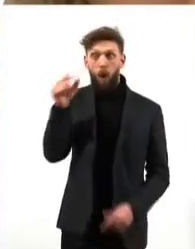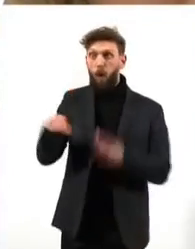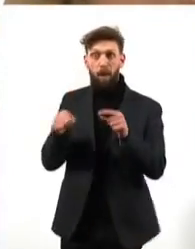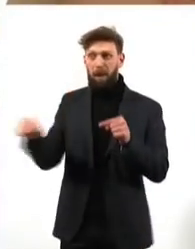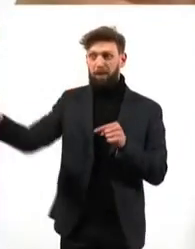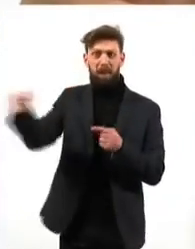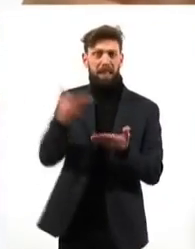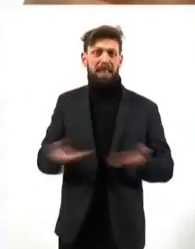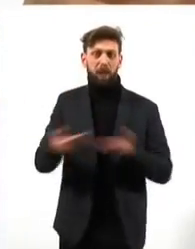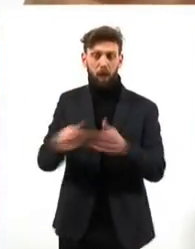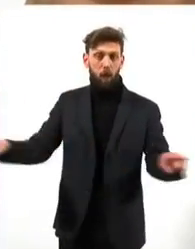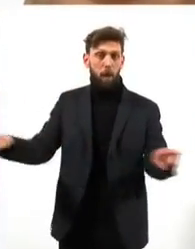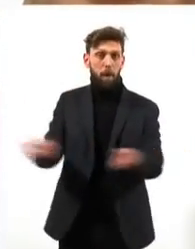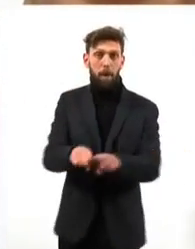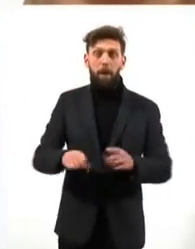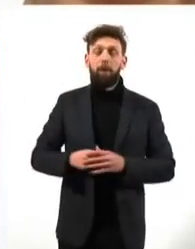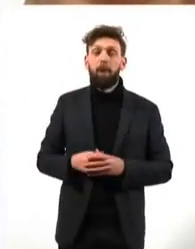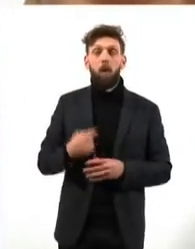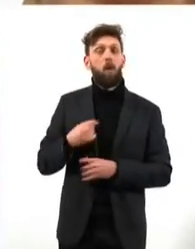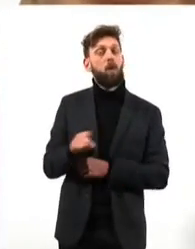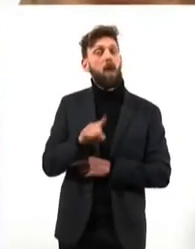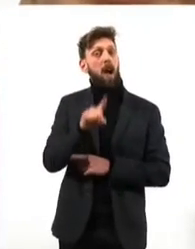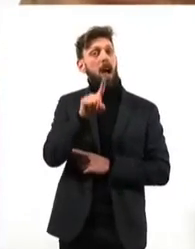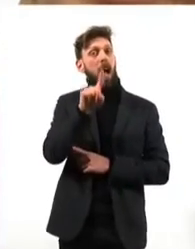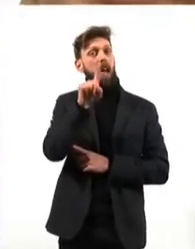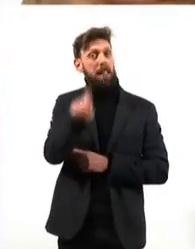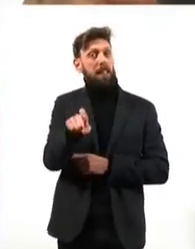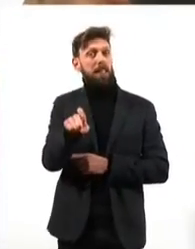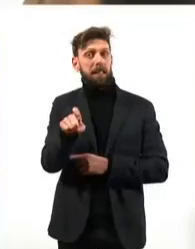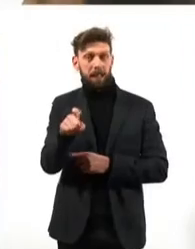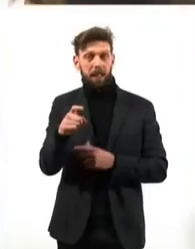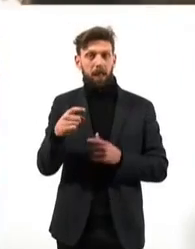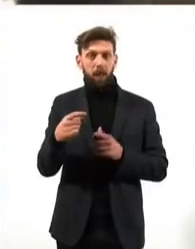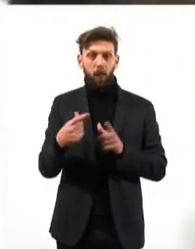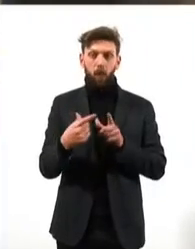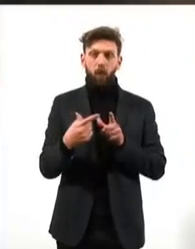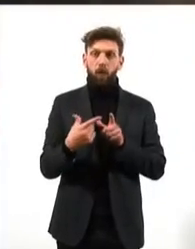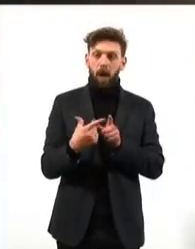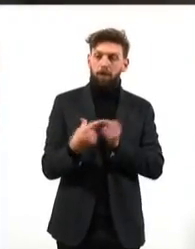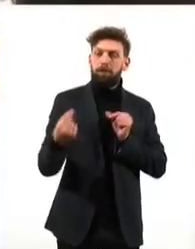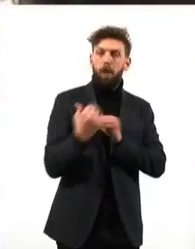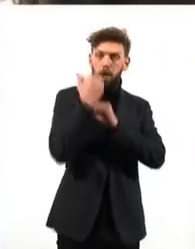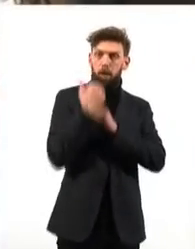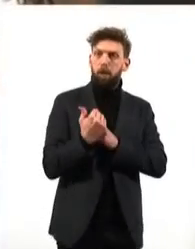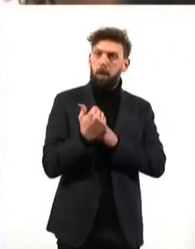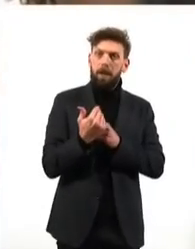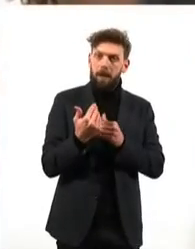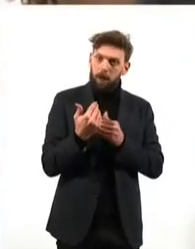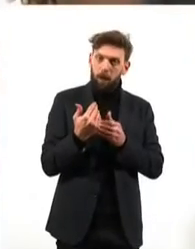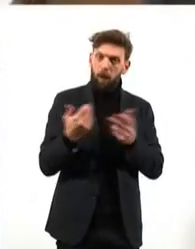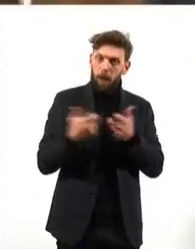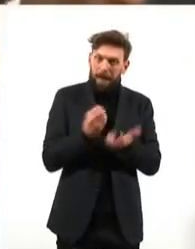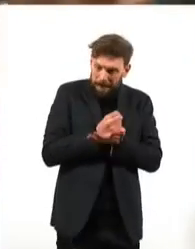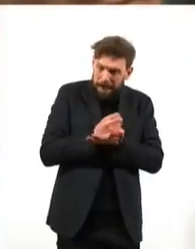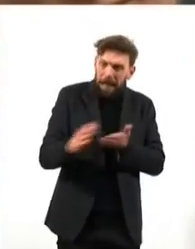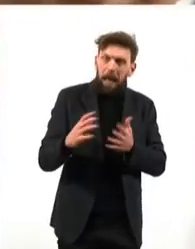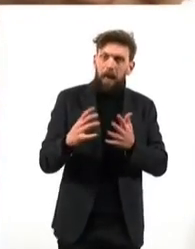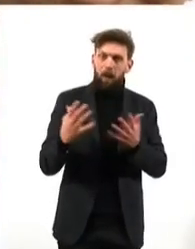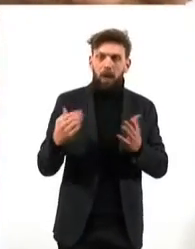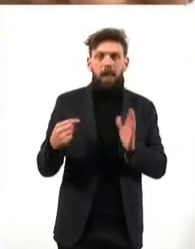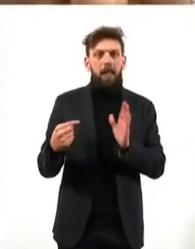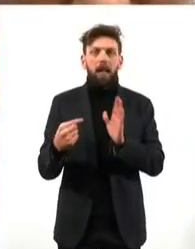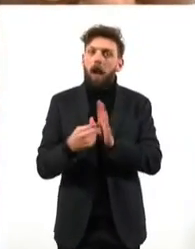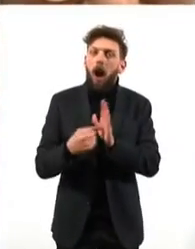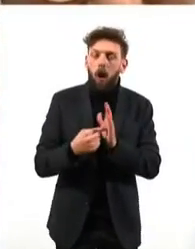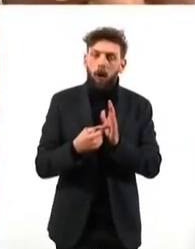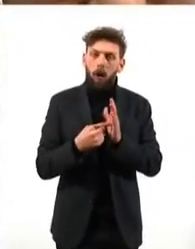Tara, j'aimerais savoir à quel moment on pourrait mettre en place gratuitement des protections hygiéniques qui sont bonnes pour le corps